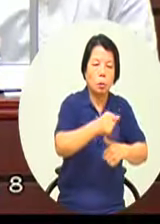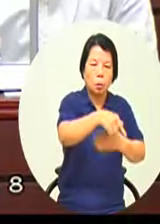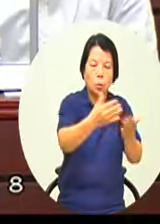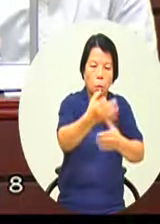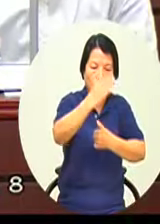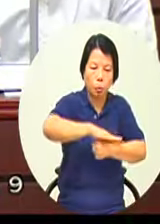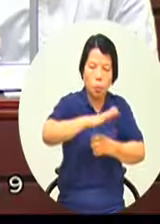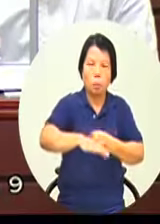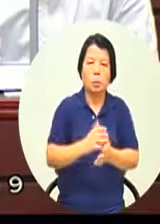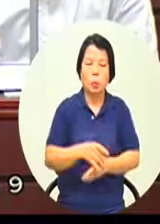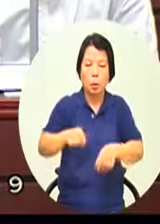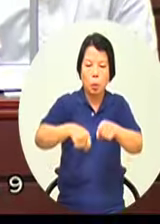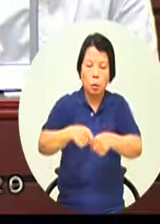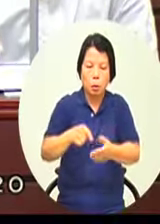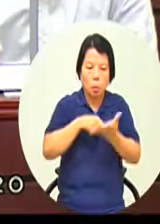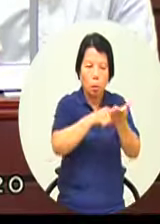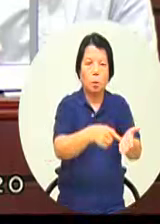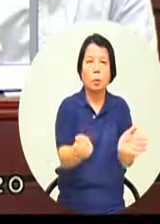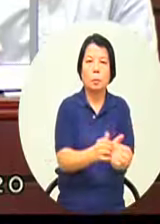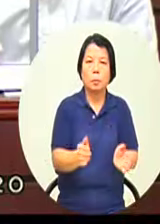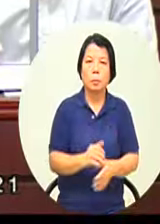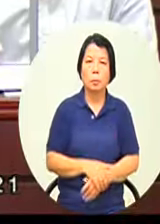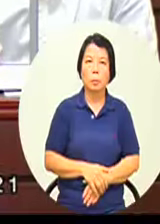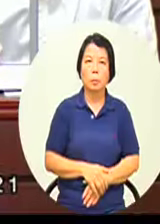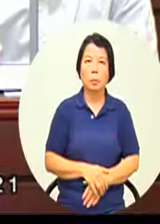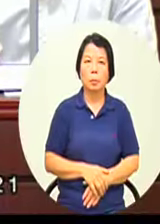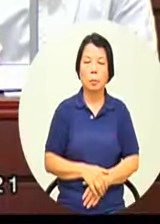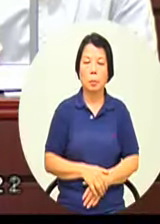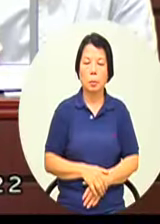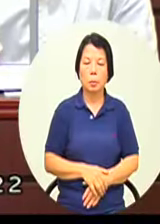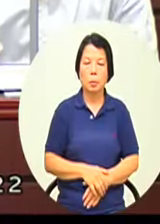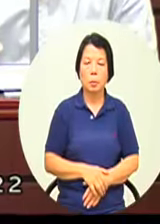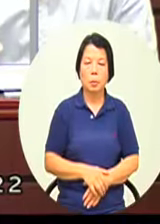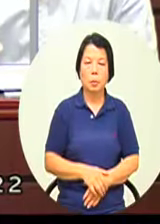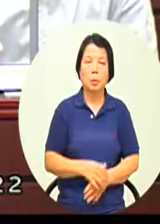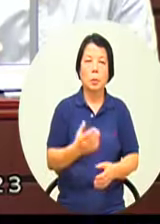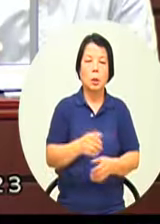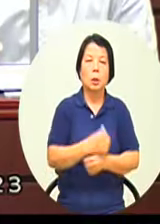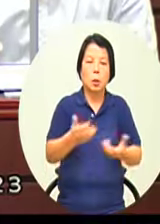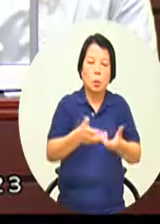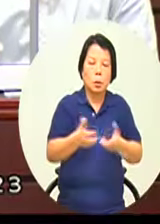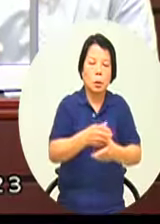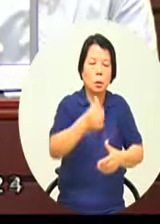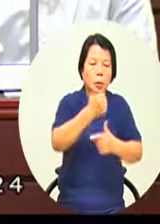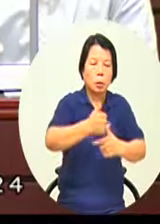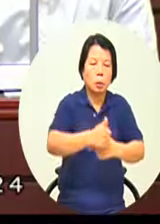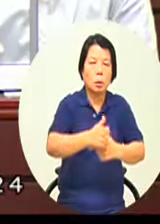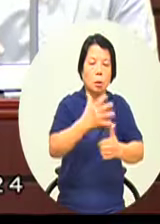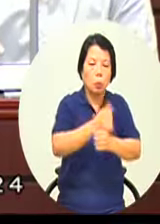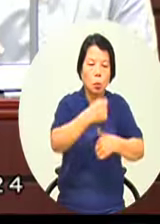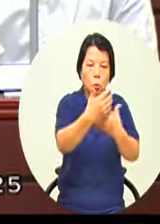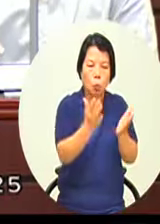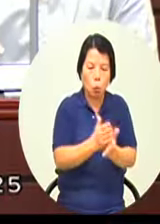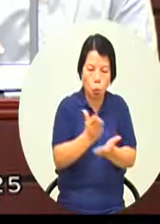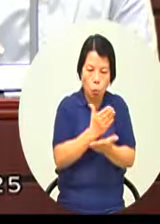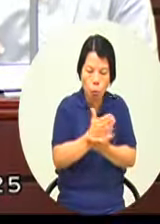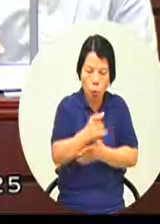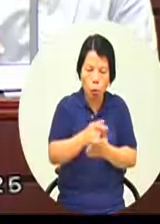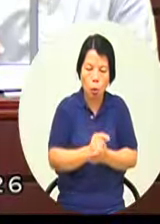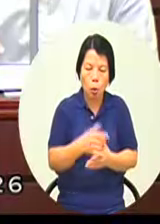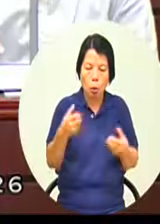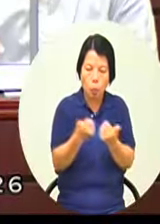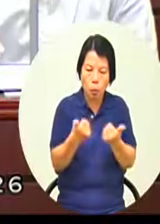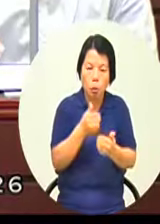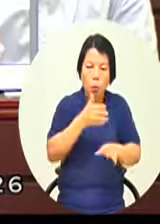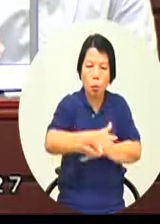这个计划也提了嘛？ 哎，我们提了。 OK， 那营建署也开过，初步有评估过了哈，这个部分应该是可行的。那